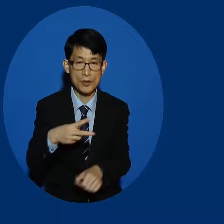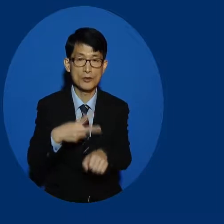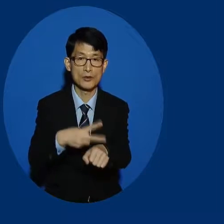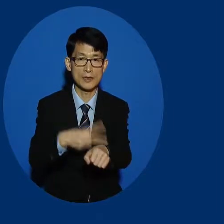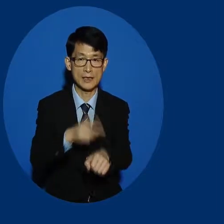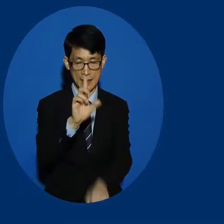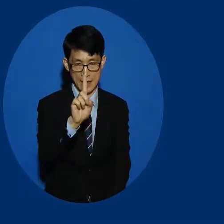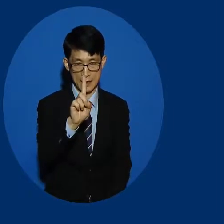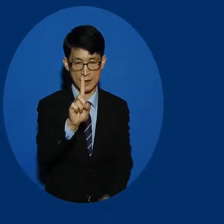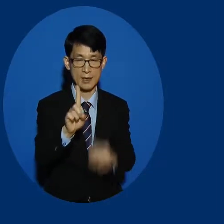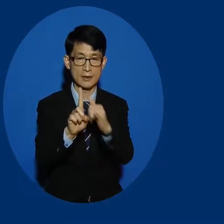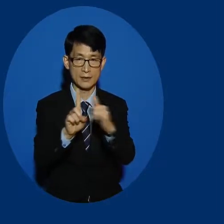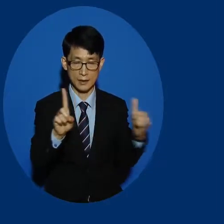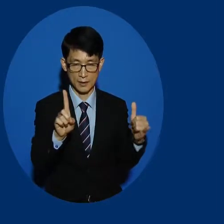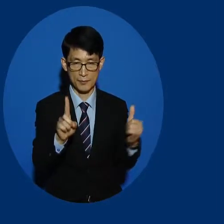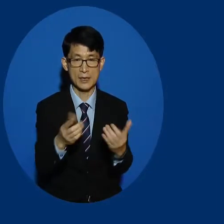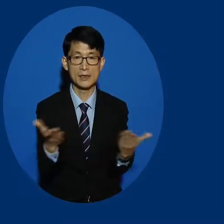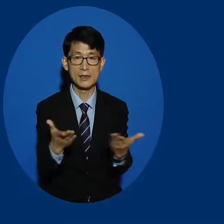있습니다.